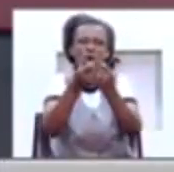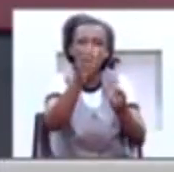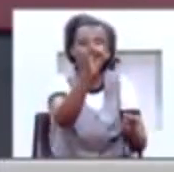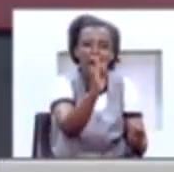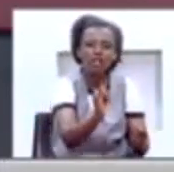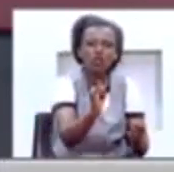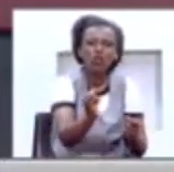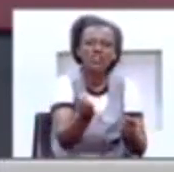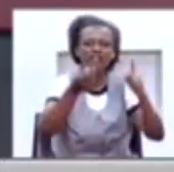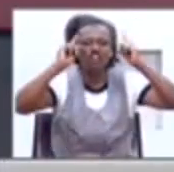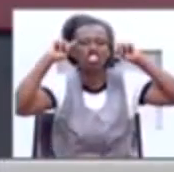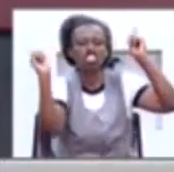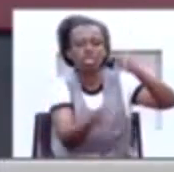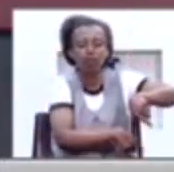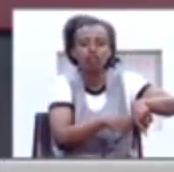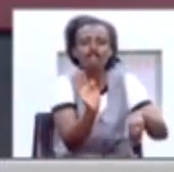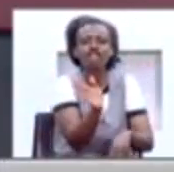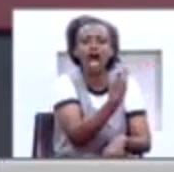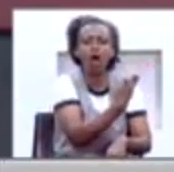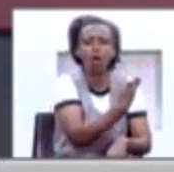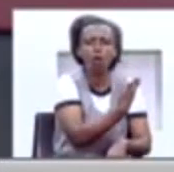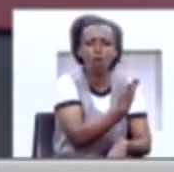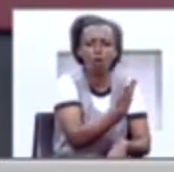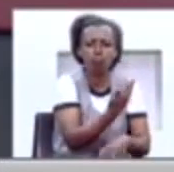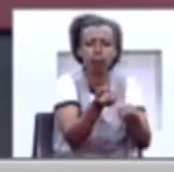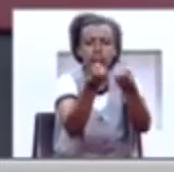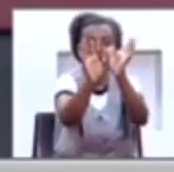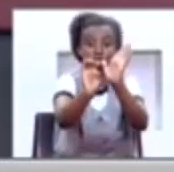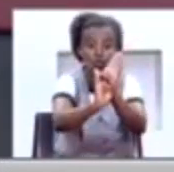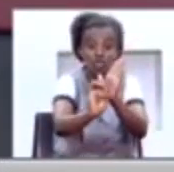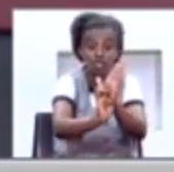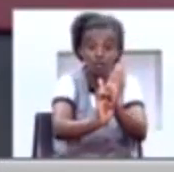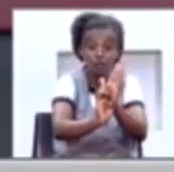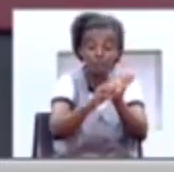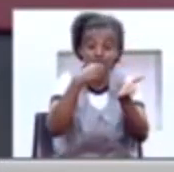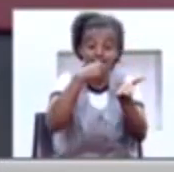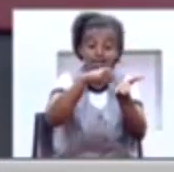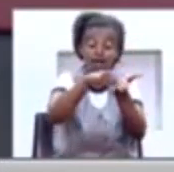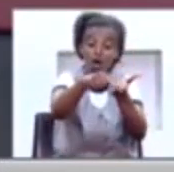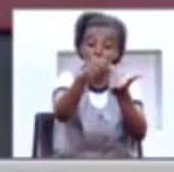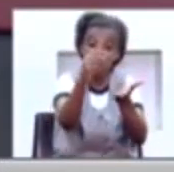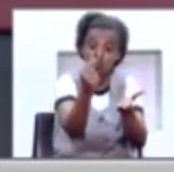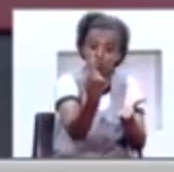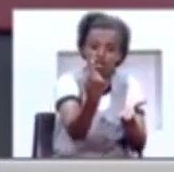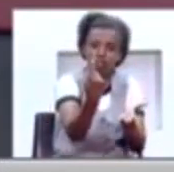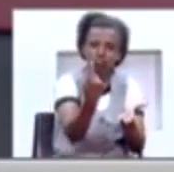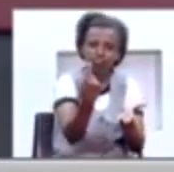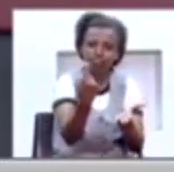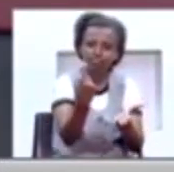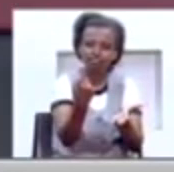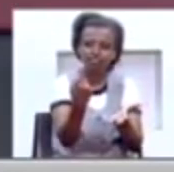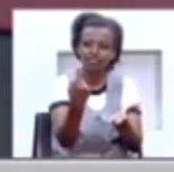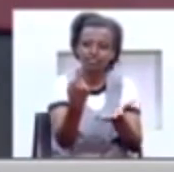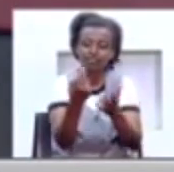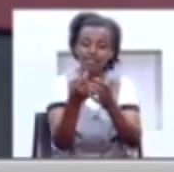abatutsi rwose bakigizwayo reka mbaho urugero rumwe rwibaruwa yanditswe na prefe wa Kibungo nafashize